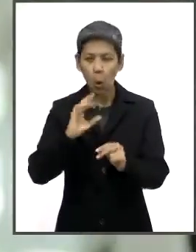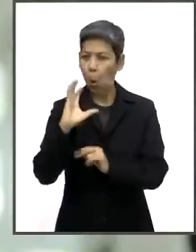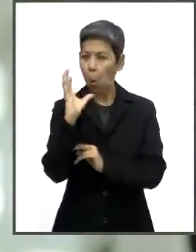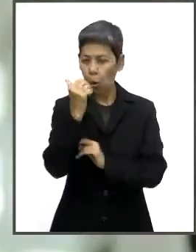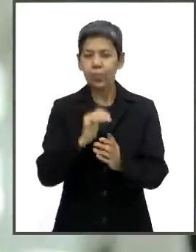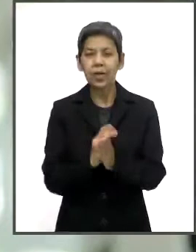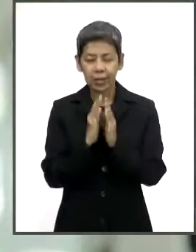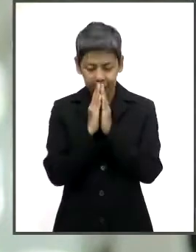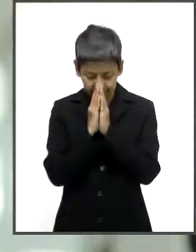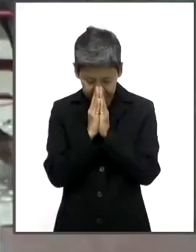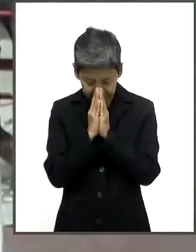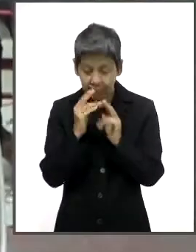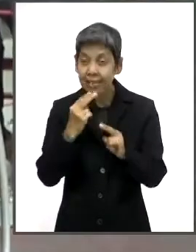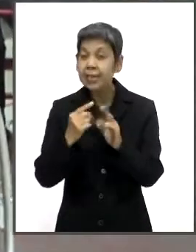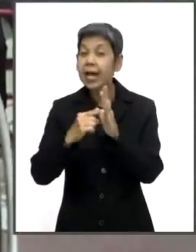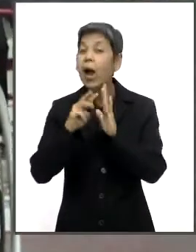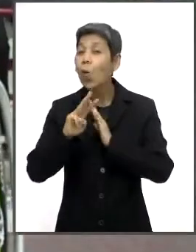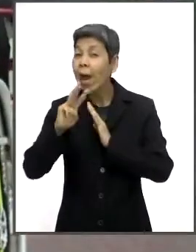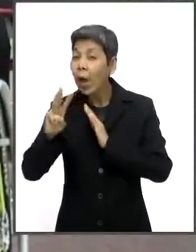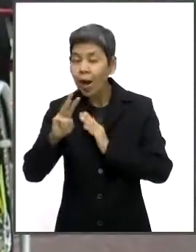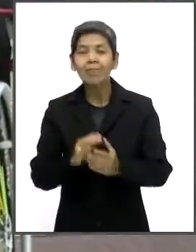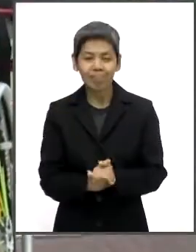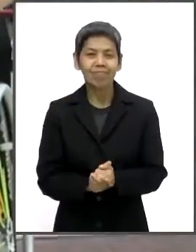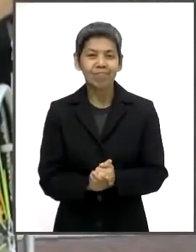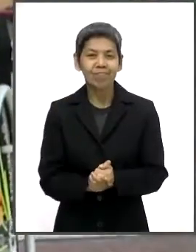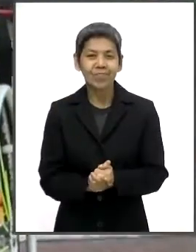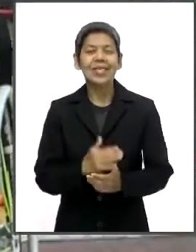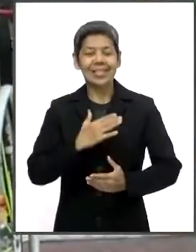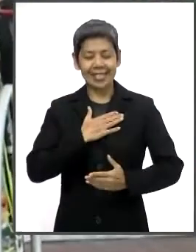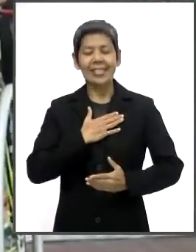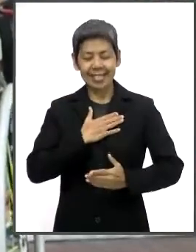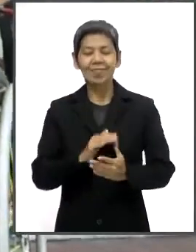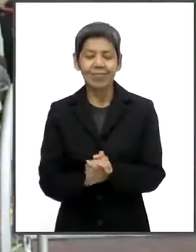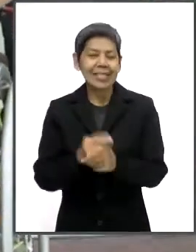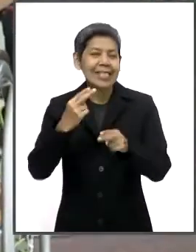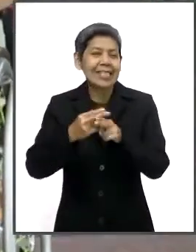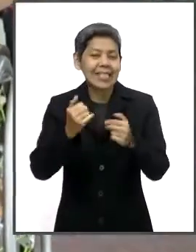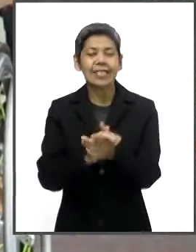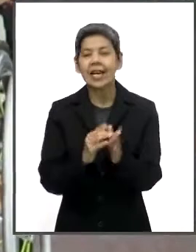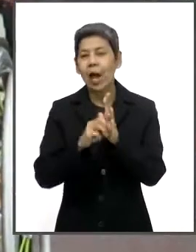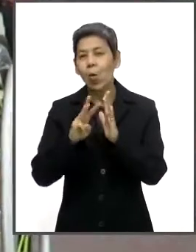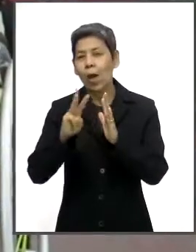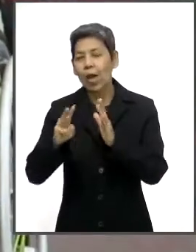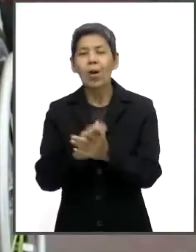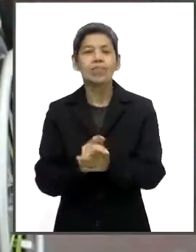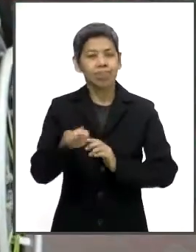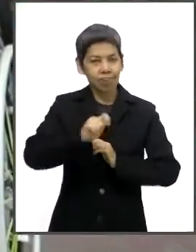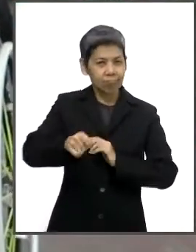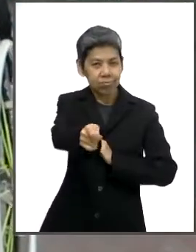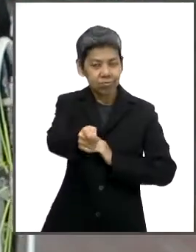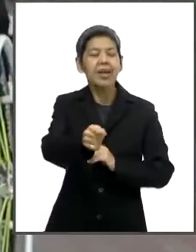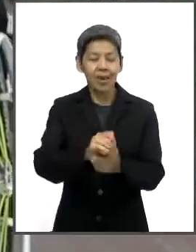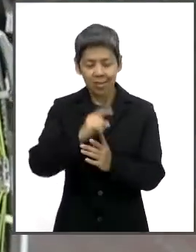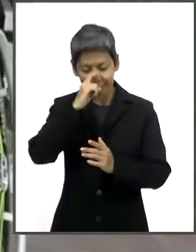ะมาพบกับเขากันพี่แววสวัสดีครับรบกวนพี่แววแนะนำตัวหน่อยครับพี่ ค่ะชื่อสายสุนีจนะนะคะเป็นนักกีฬาวีลแชร์ฟันดา